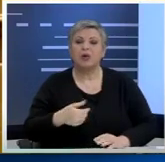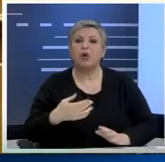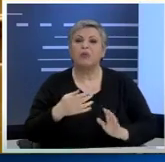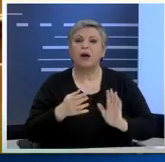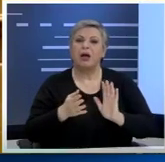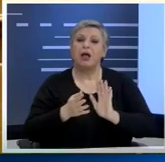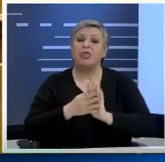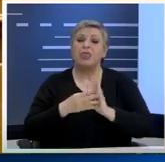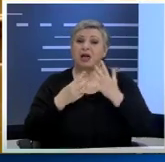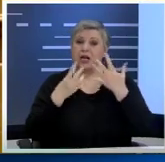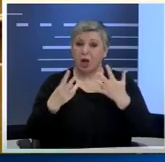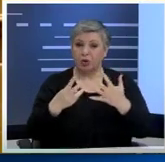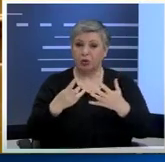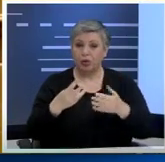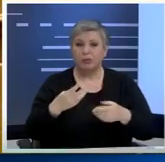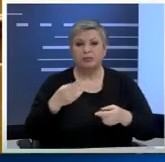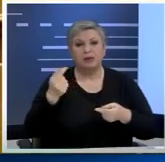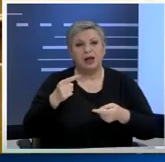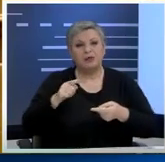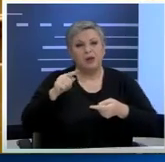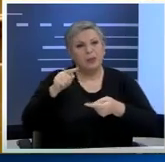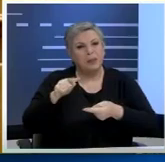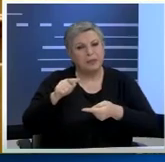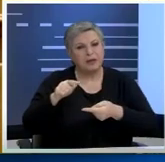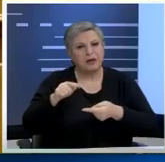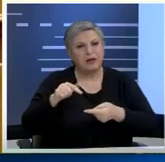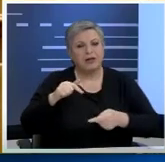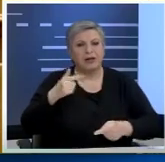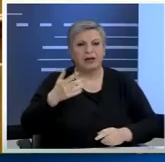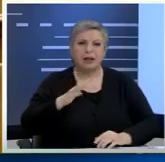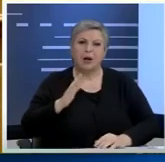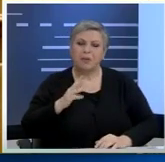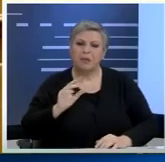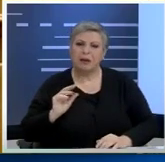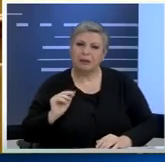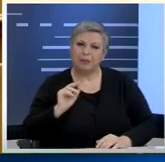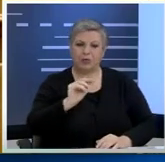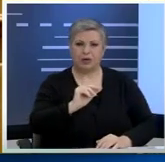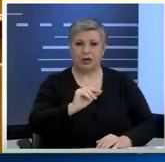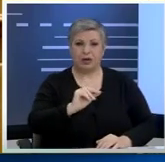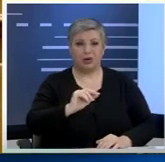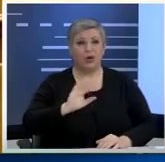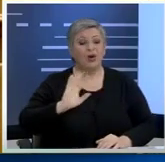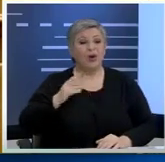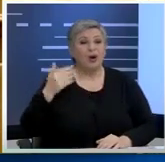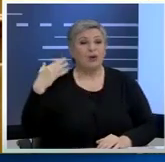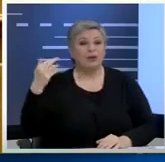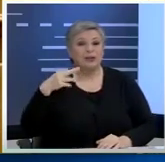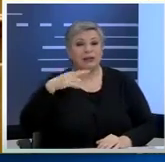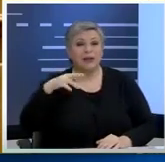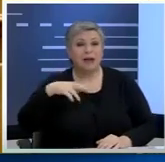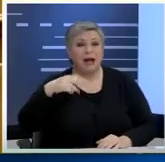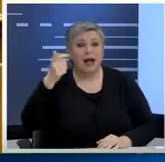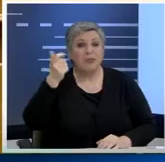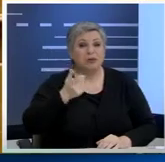4,18%. Χαμηλότερο ή, εν πάση περιπτώσει, αντίστοιχο με το επιτόκιο δανεισμού, όταν το επιτόκιο δανεισμού δεν